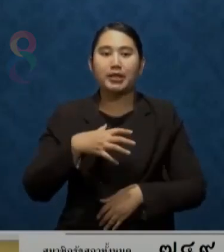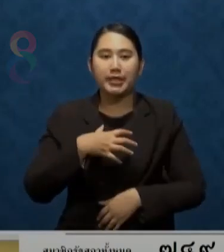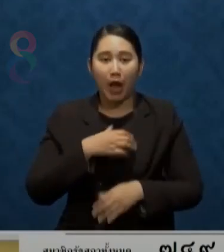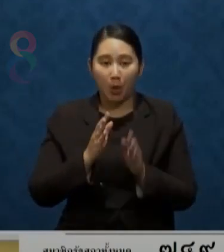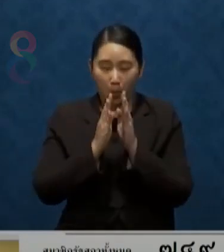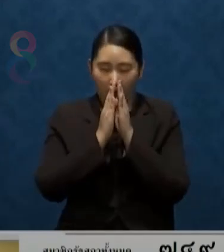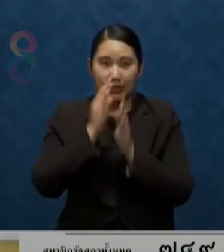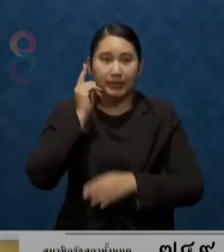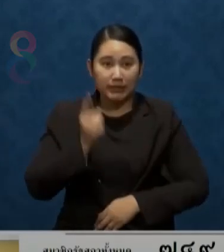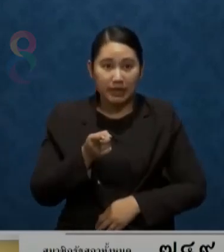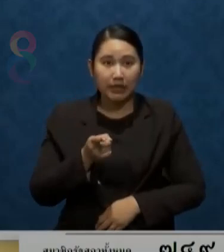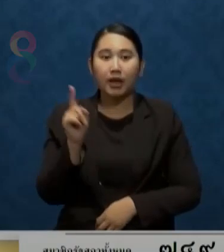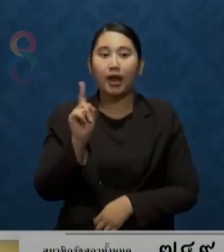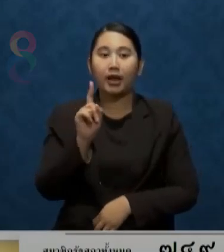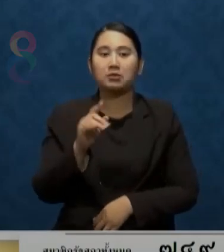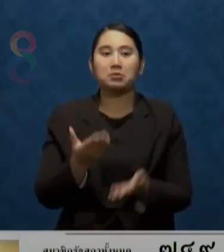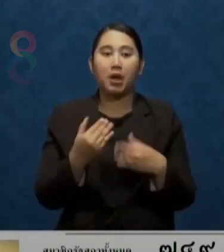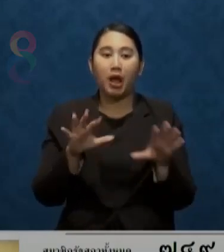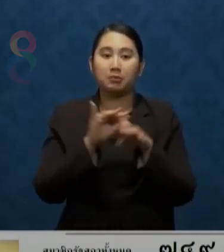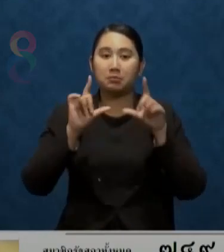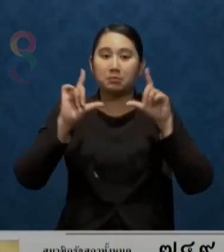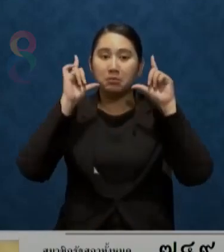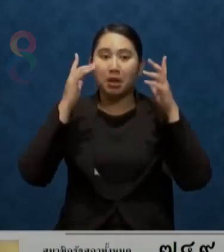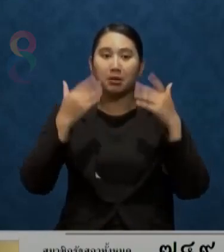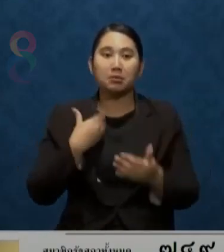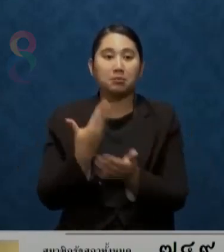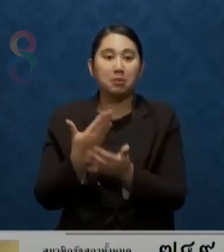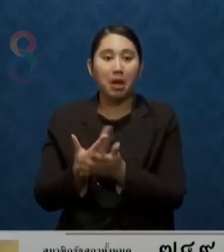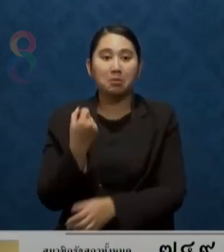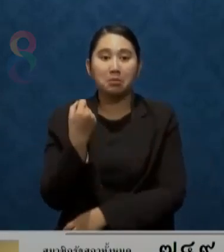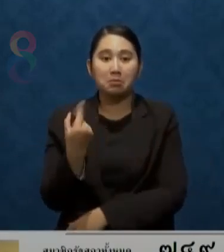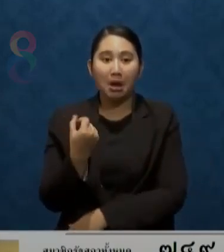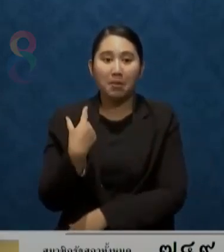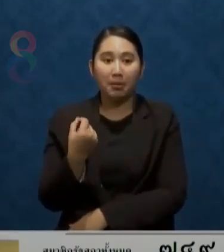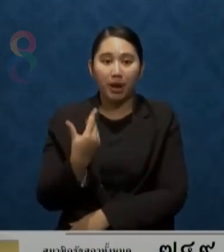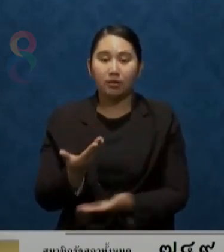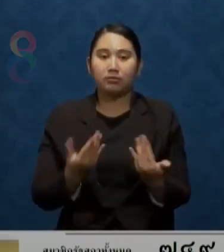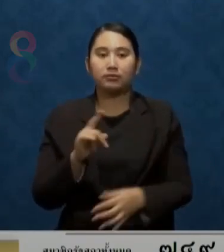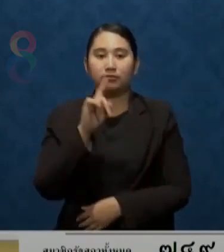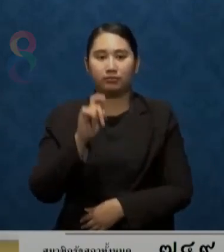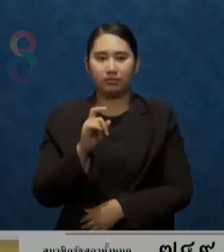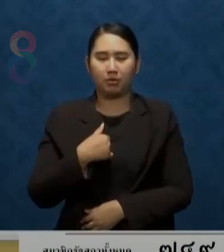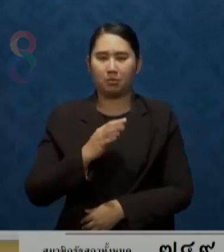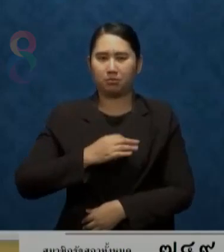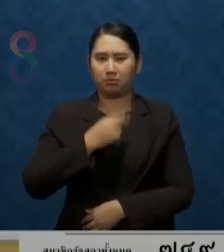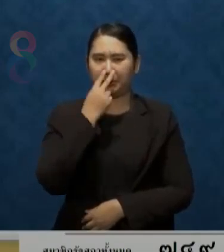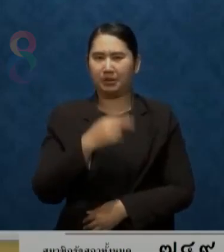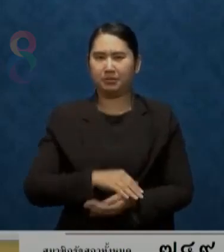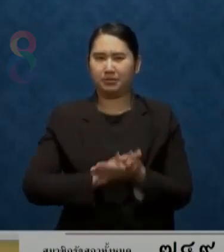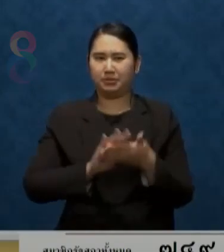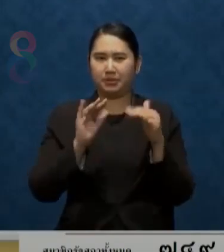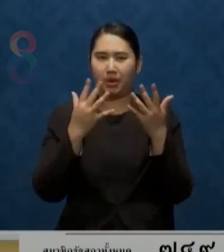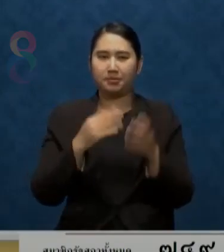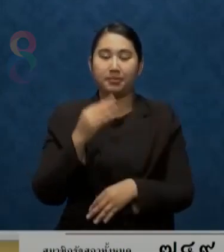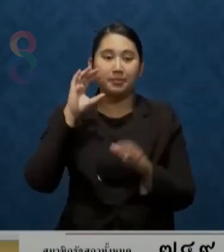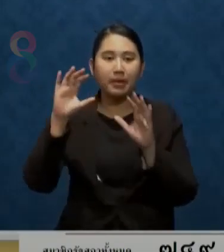งเหรอนะครับหรือสร้างภาพหรือไปจ้างคนมานะครับซึ่งมันไม่ควรหรอกครับที่จะให้ภาพเหล่านี้